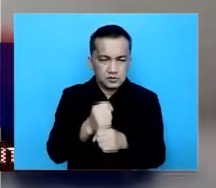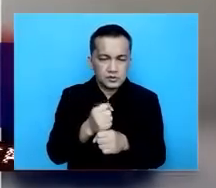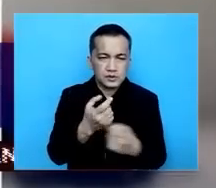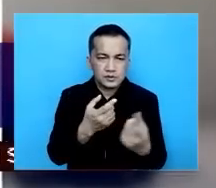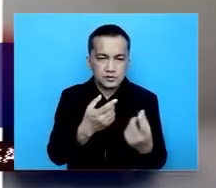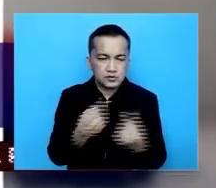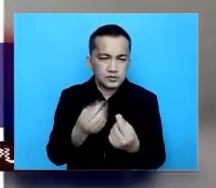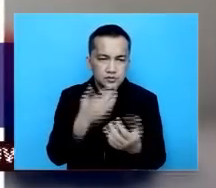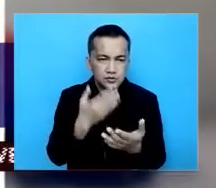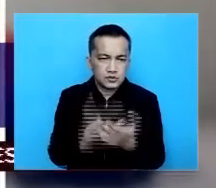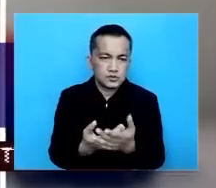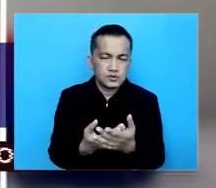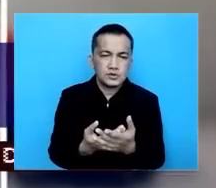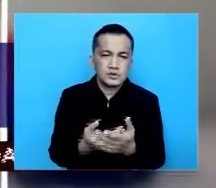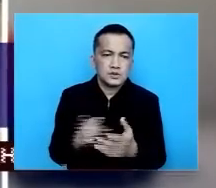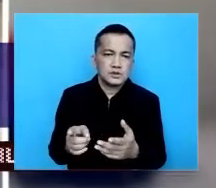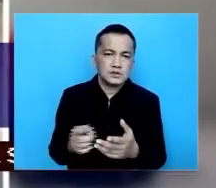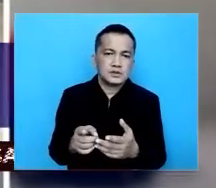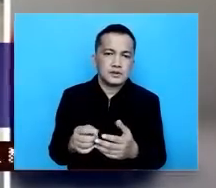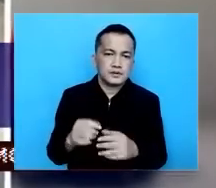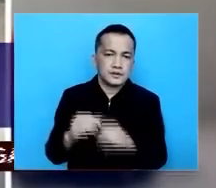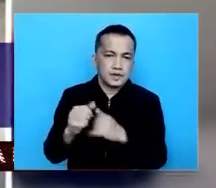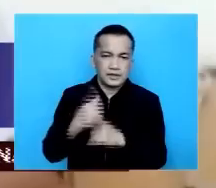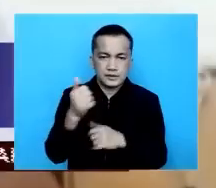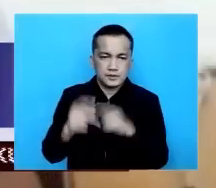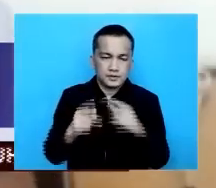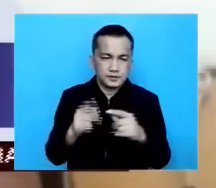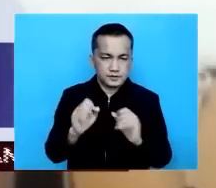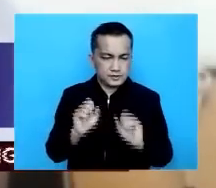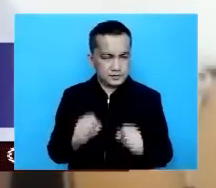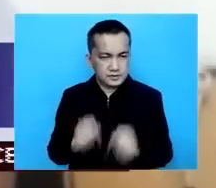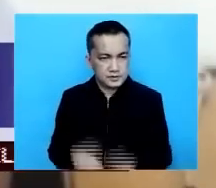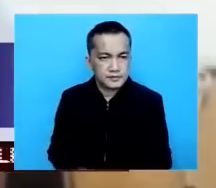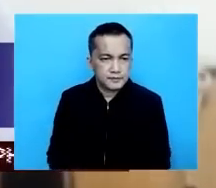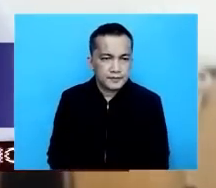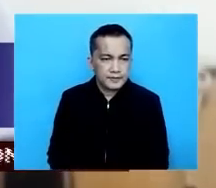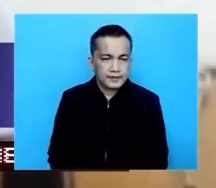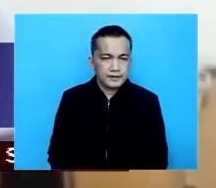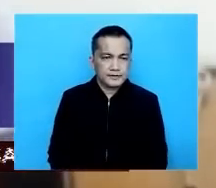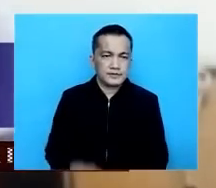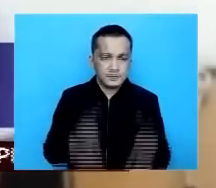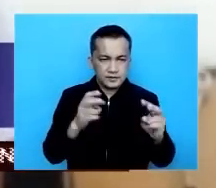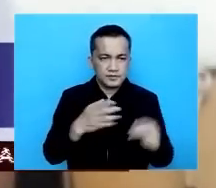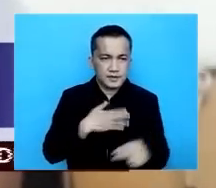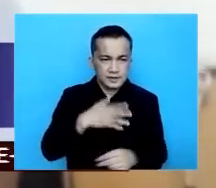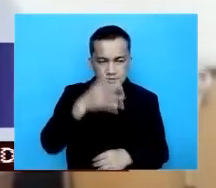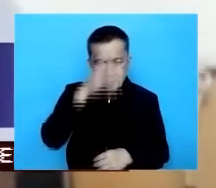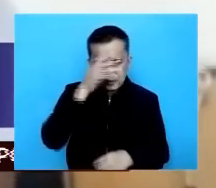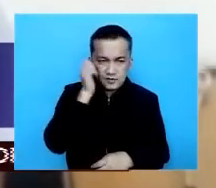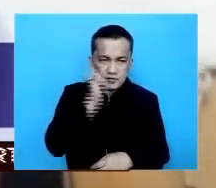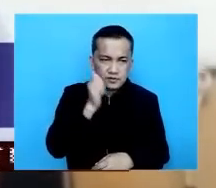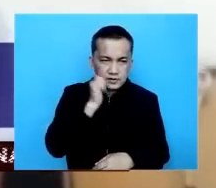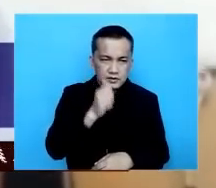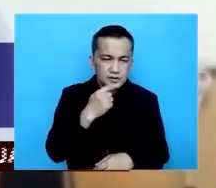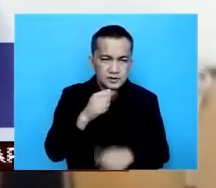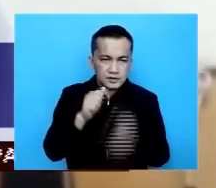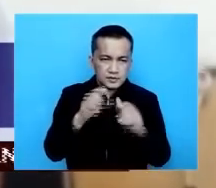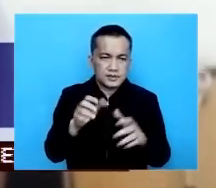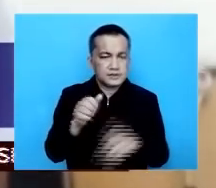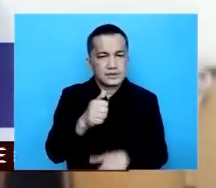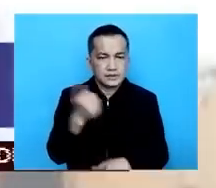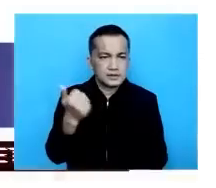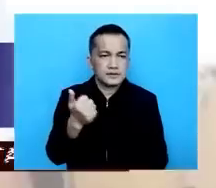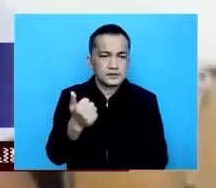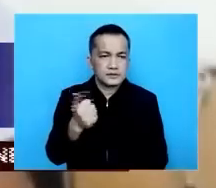kapwa sa abot ng makakaya. I would want to quote what my dad said to me, always be a blessing to others and